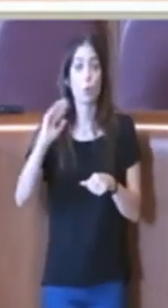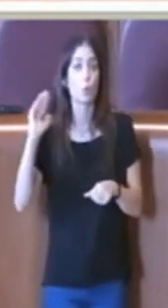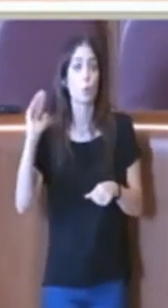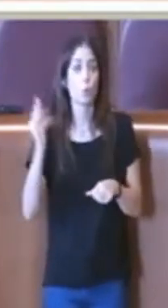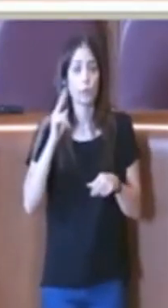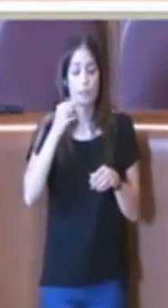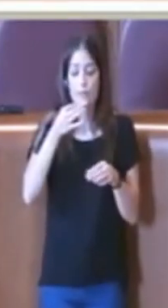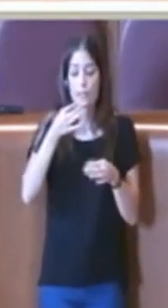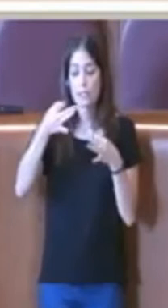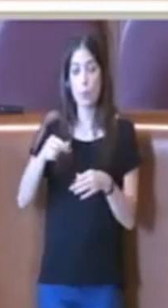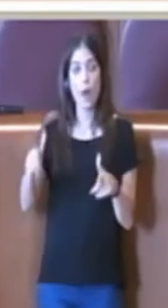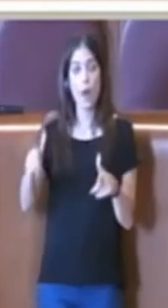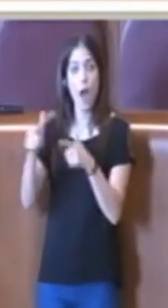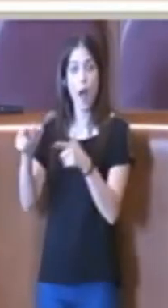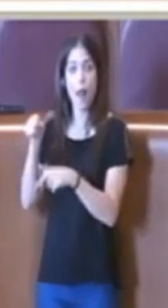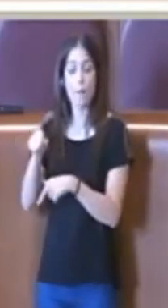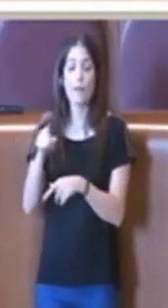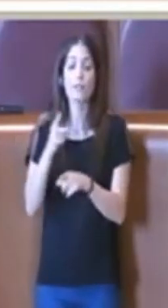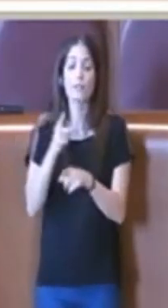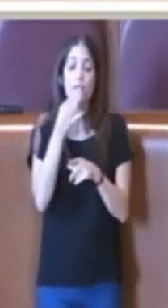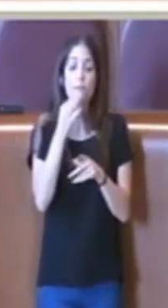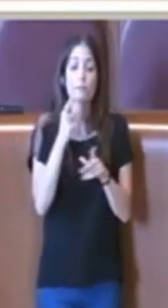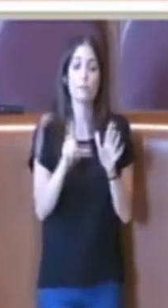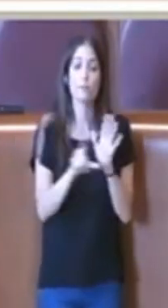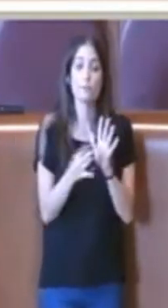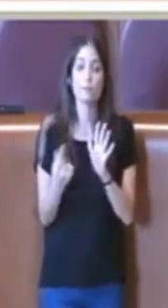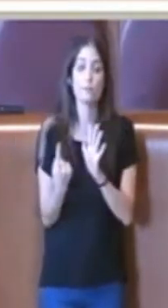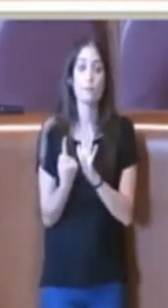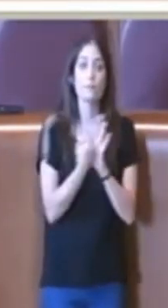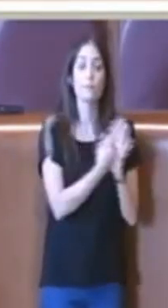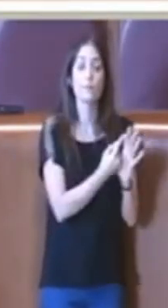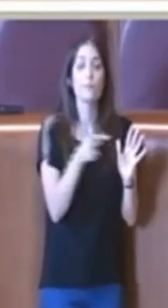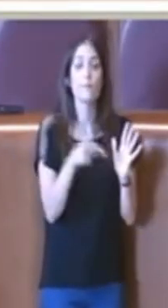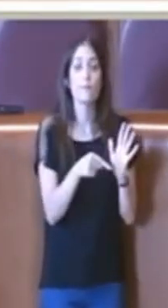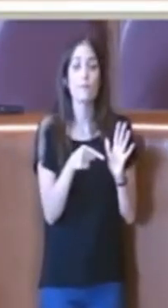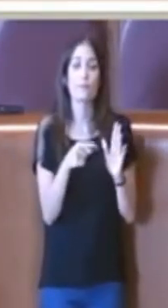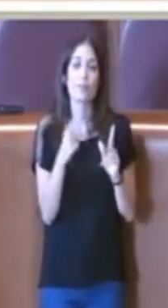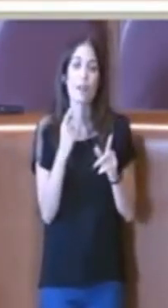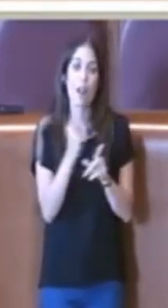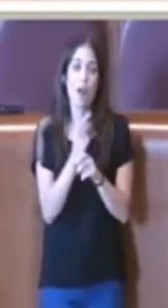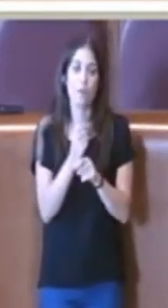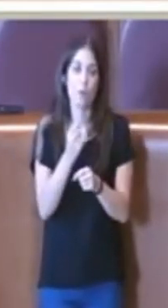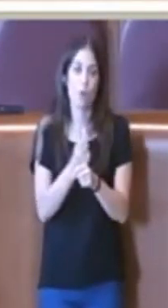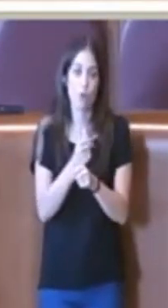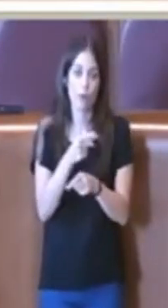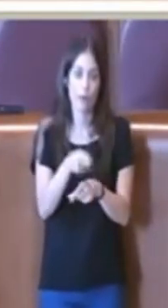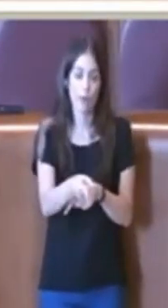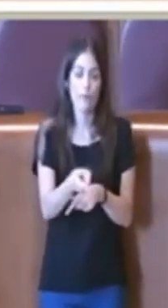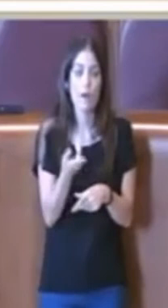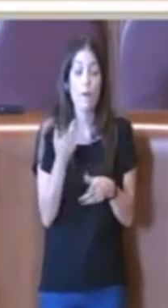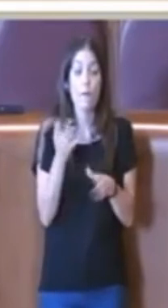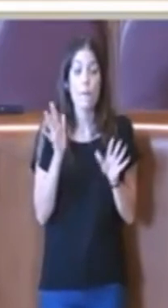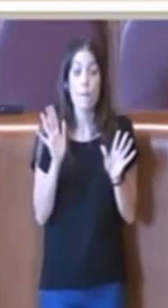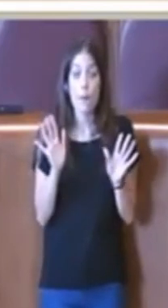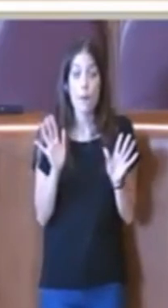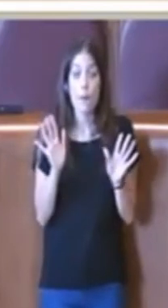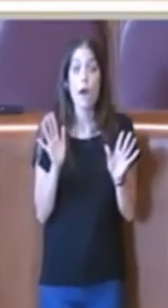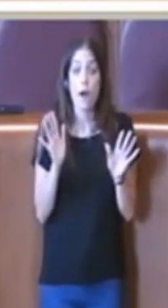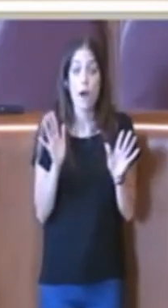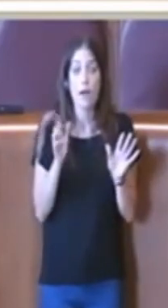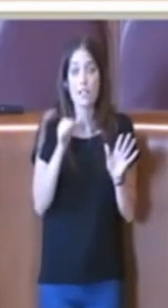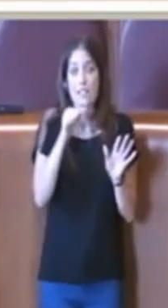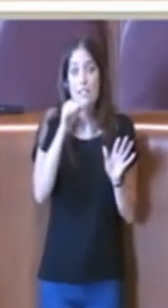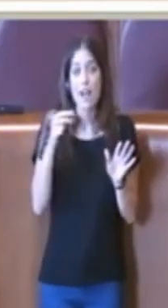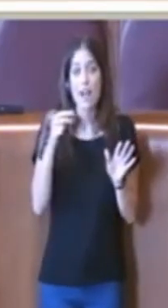anche una disposizione di legge che prevederà questo questo lavoro ma certo è che ci vorranno degli anni